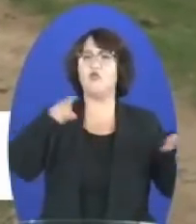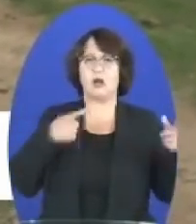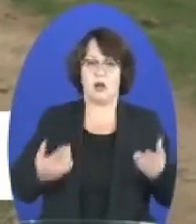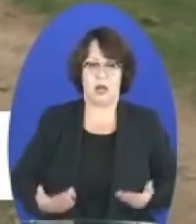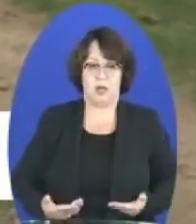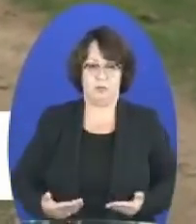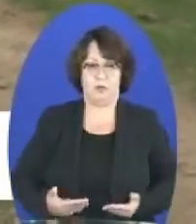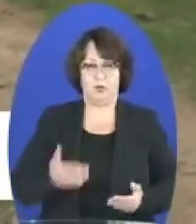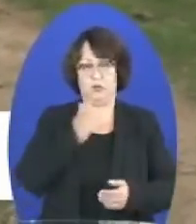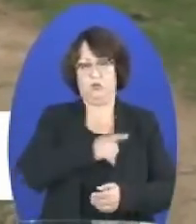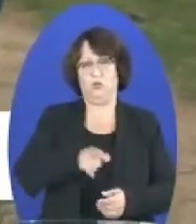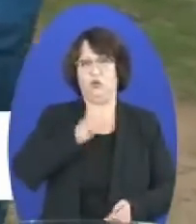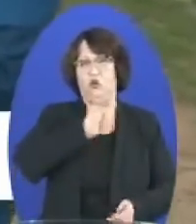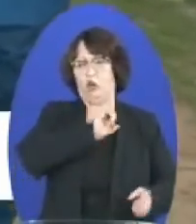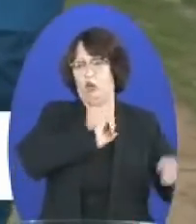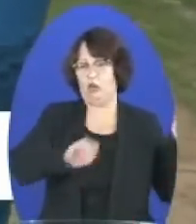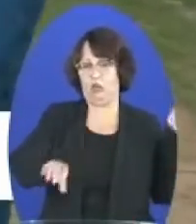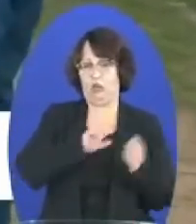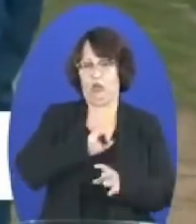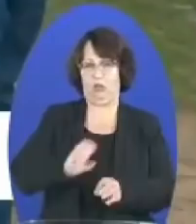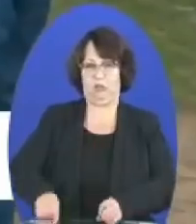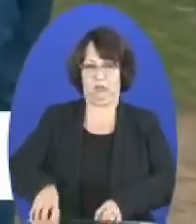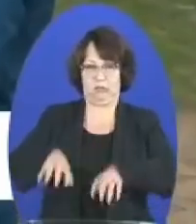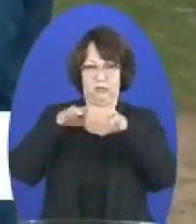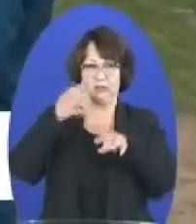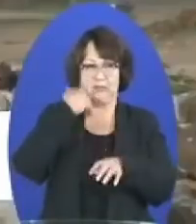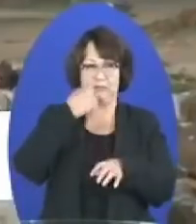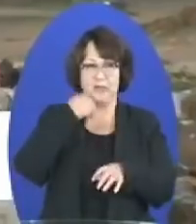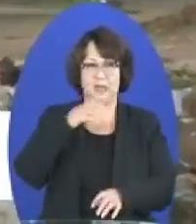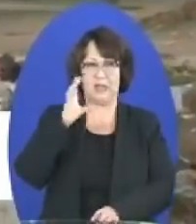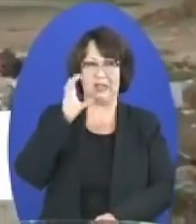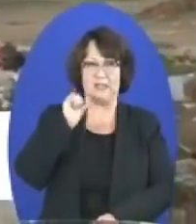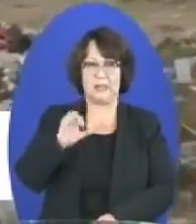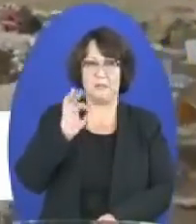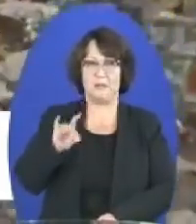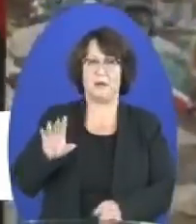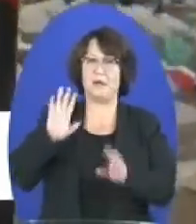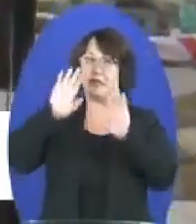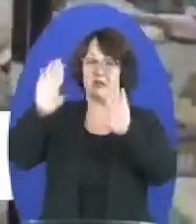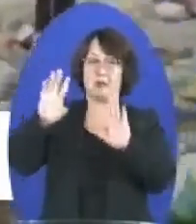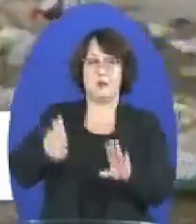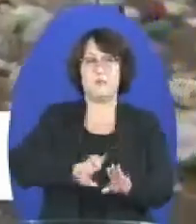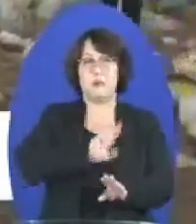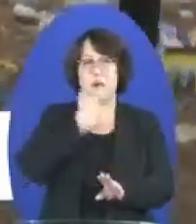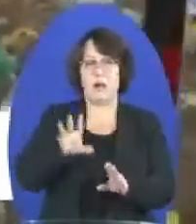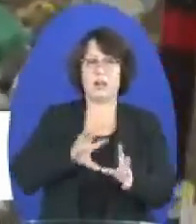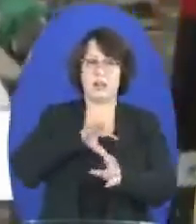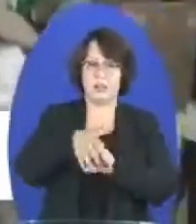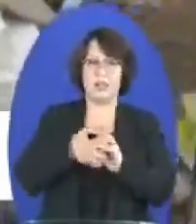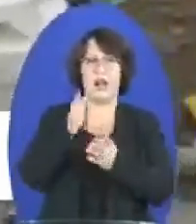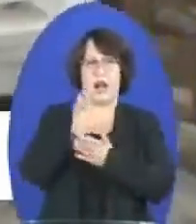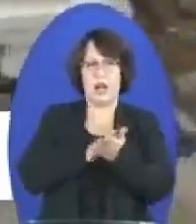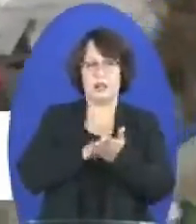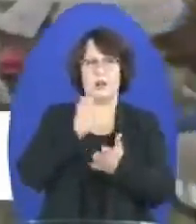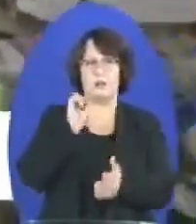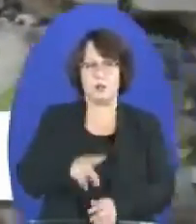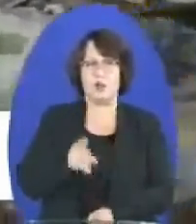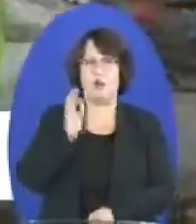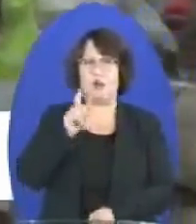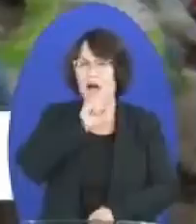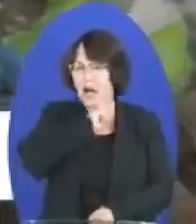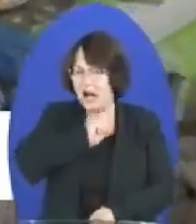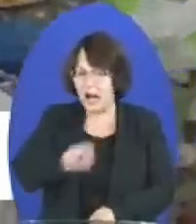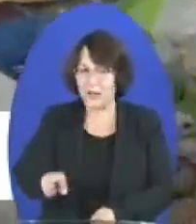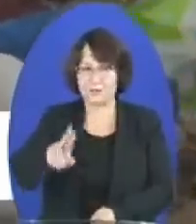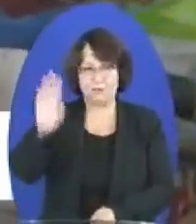айлуудаас гарч байгаа хог. Тэгэхээр яг тэнд нэг самбар авах тав гарч авах иргэн та байгаль дэлхийгээ хайрладаг бол хог хаягдлаа бүү хай гэсэн яг